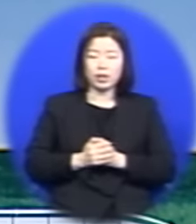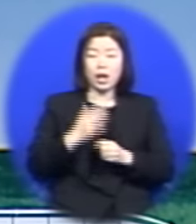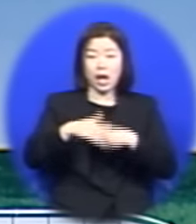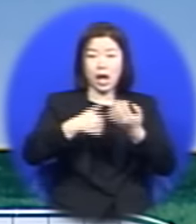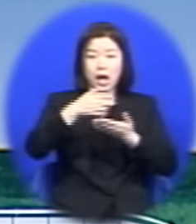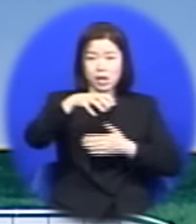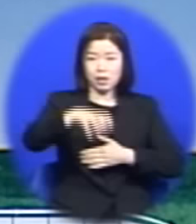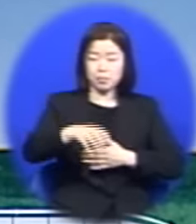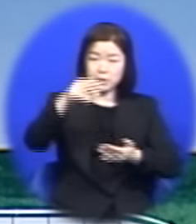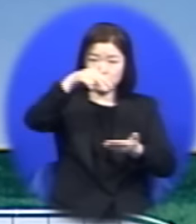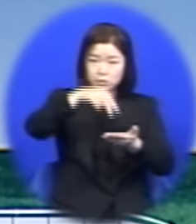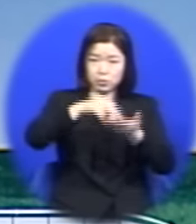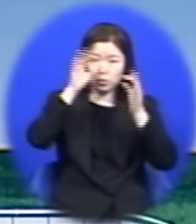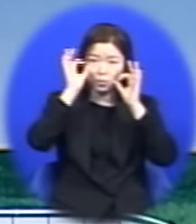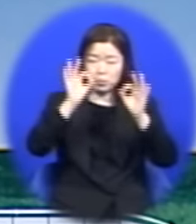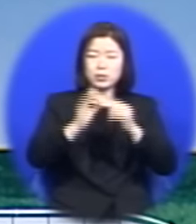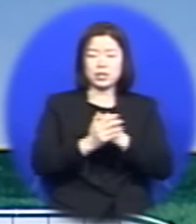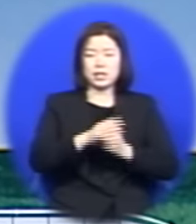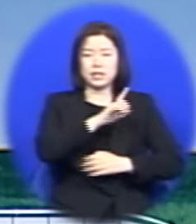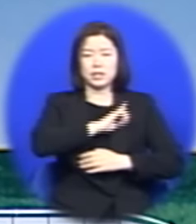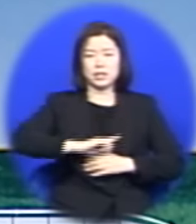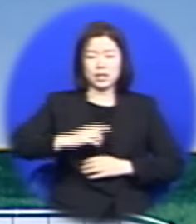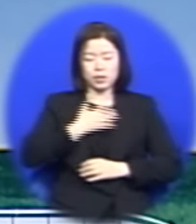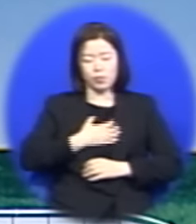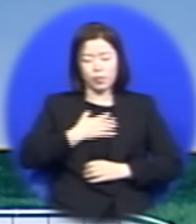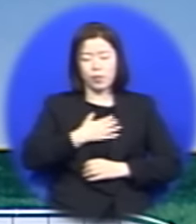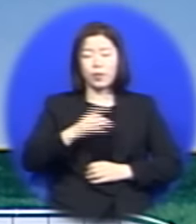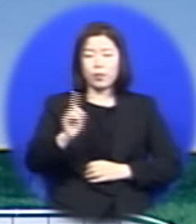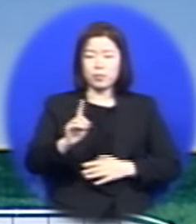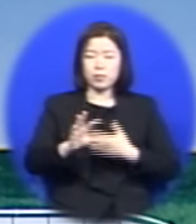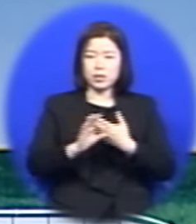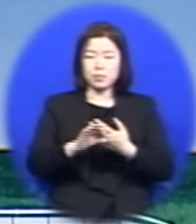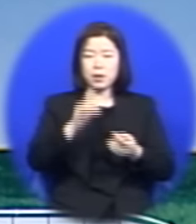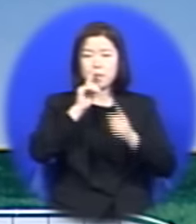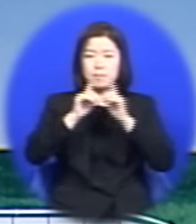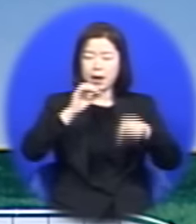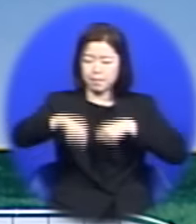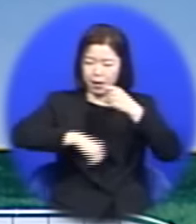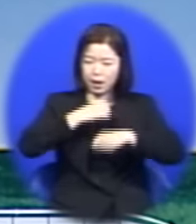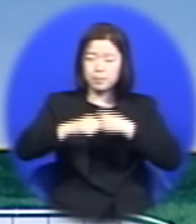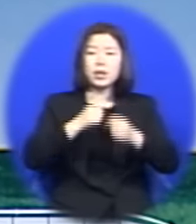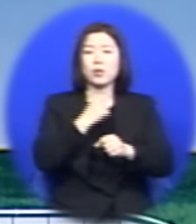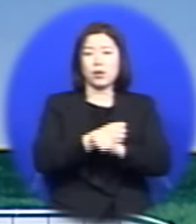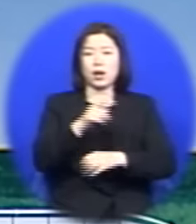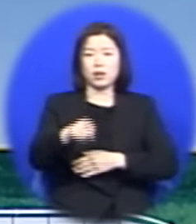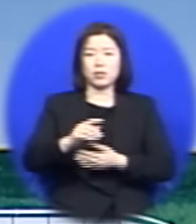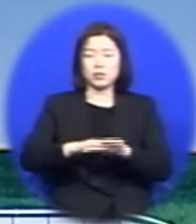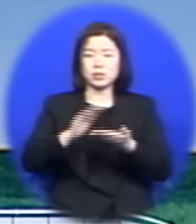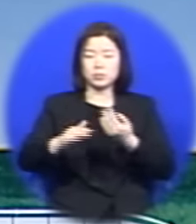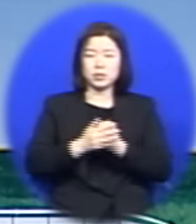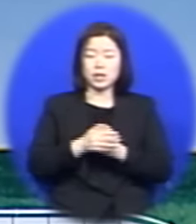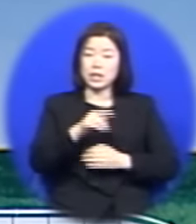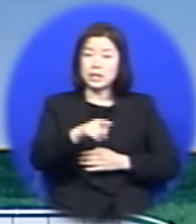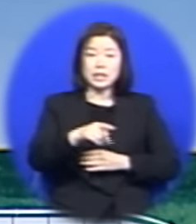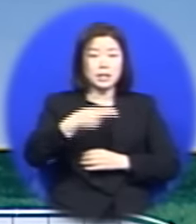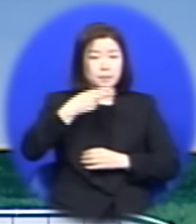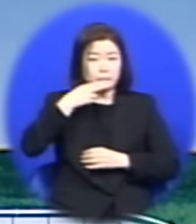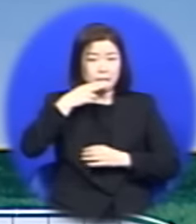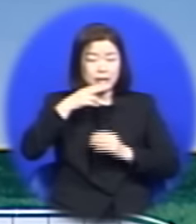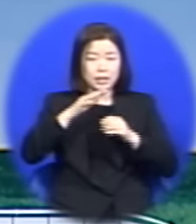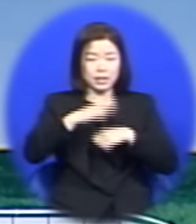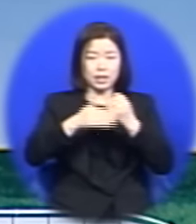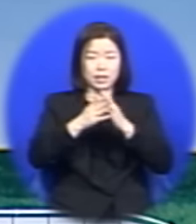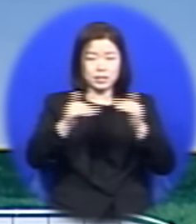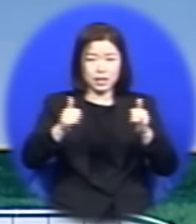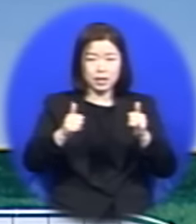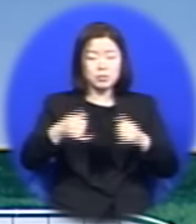하나님 앞에 서고 보니까 제일 괴로운 것이 말 함부로 한 것, 말 함부로. 그게 이사야가